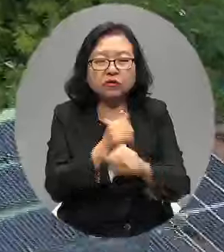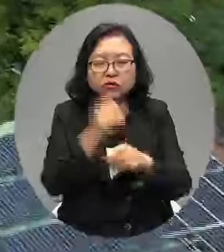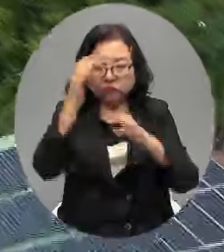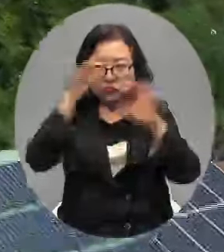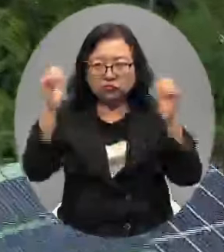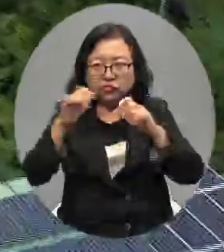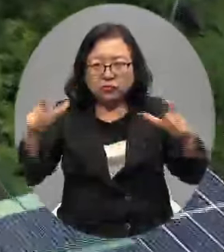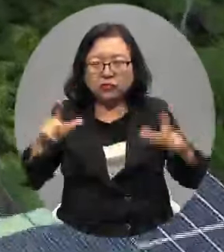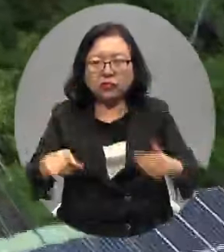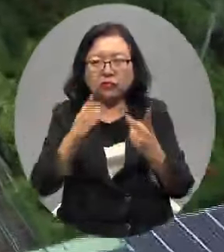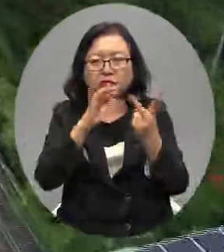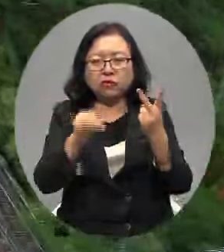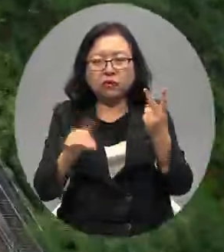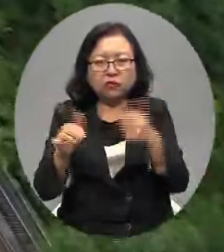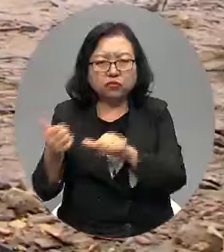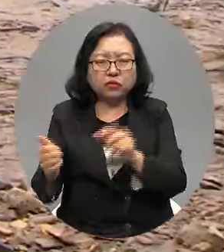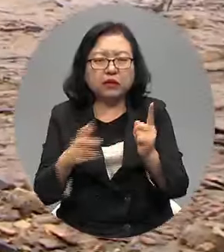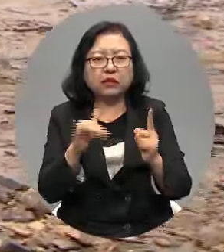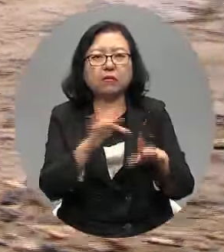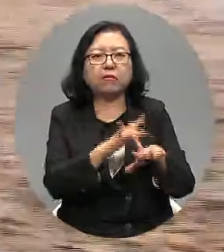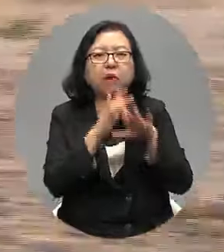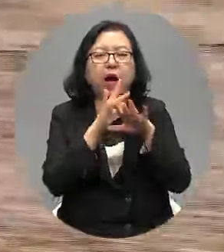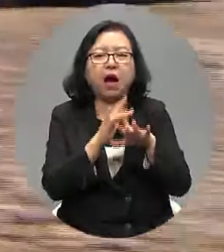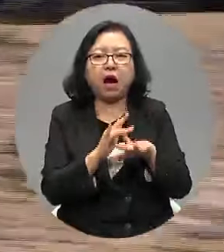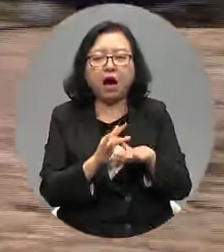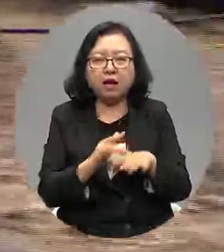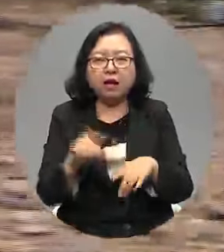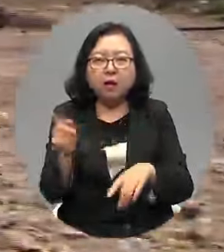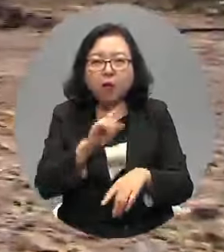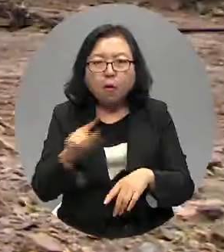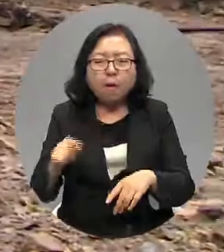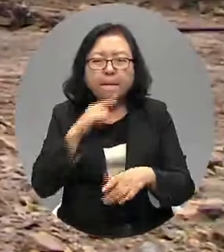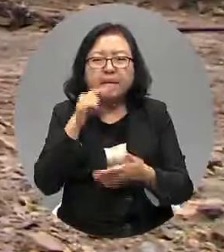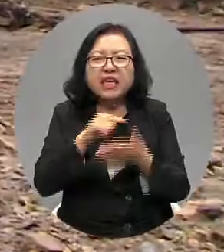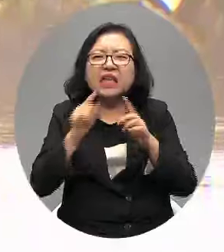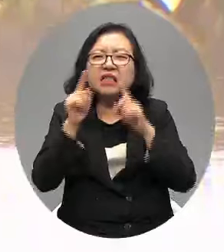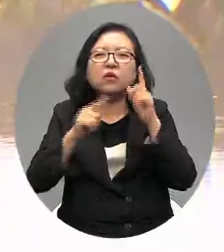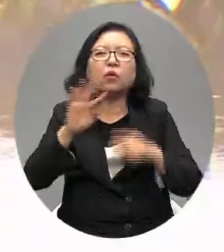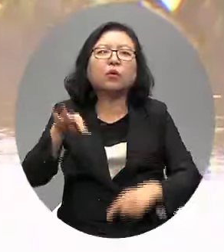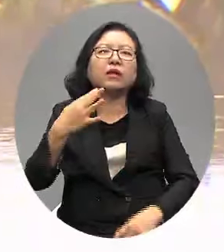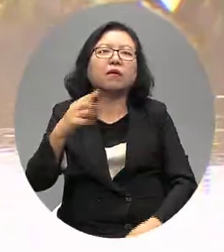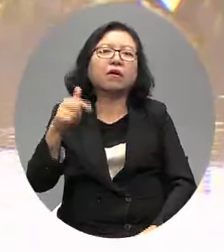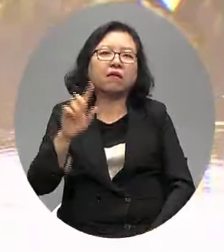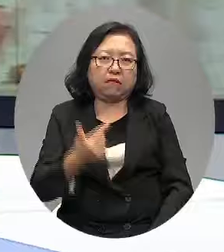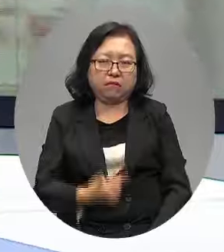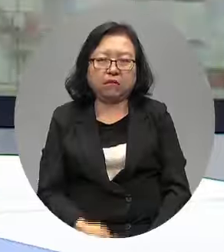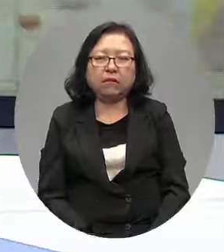숨지고 1명이 실종됐으며 400건 가까운 시설물 피해가 신고됐습니다.